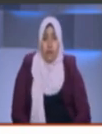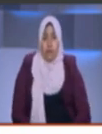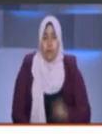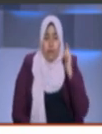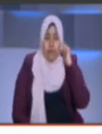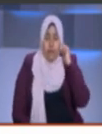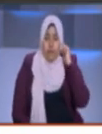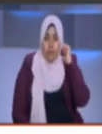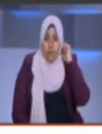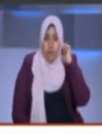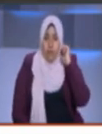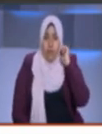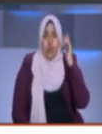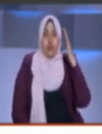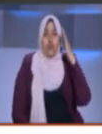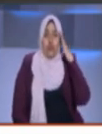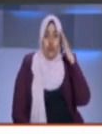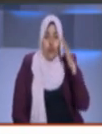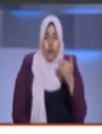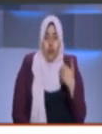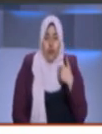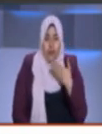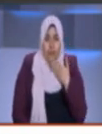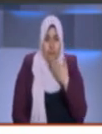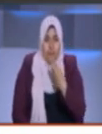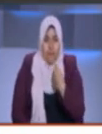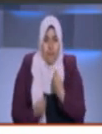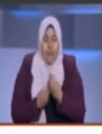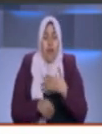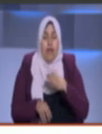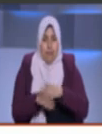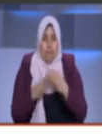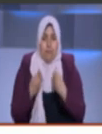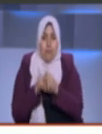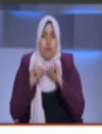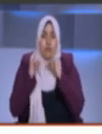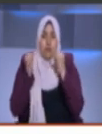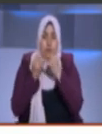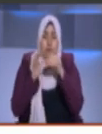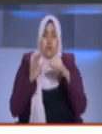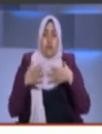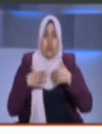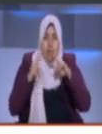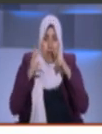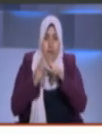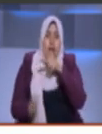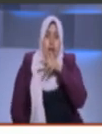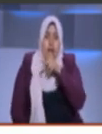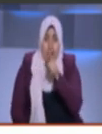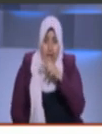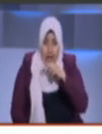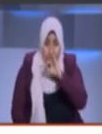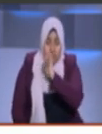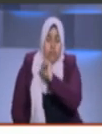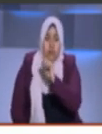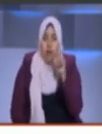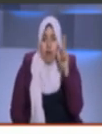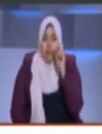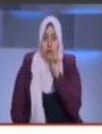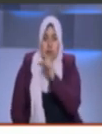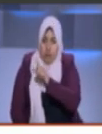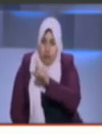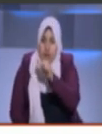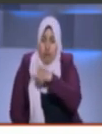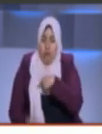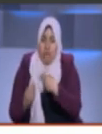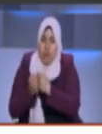شكرا على الاستضافة. نعم، أنا مع رأي منظمة الصحة العالمية أنه من البدري جدا